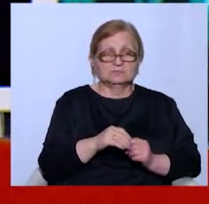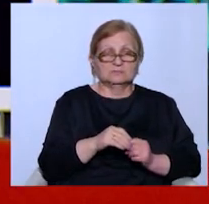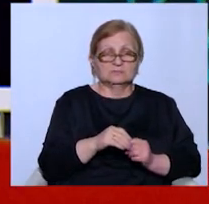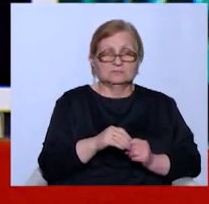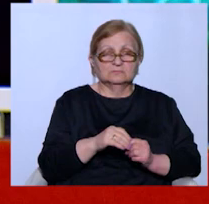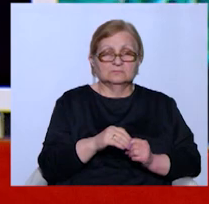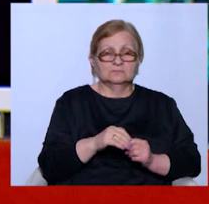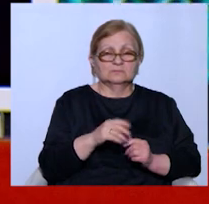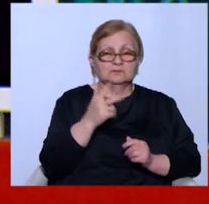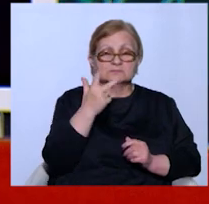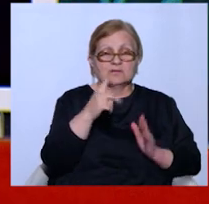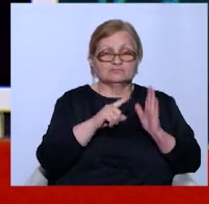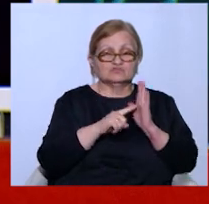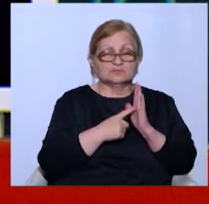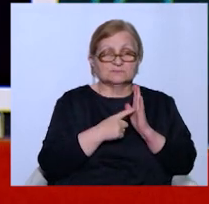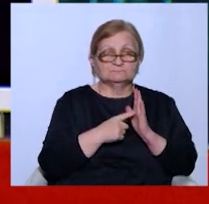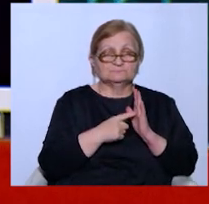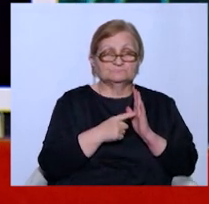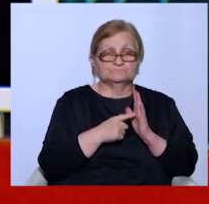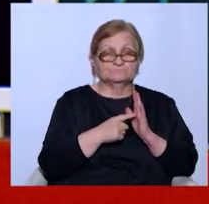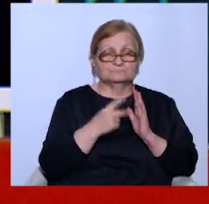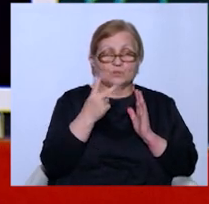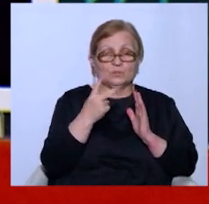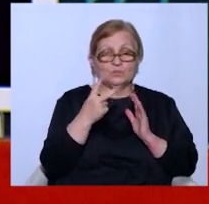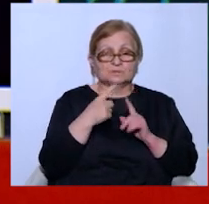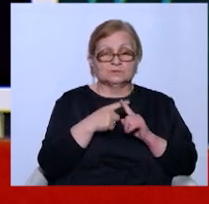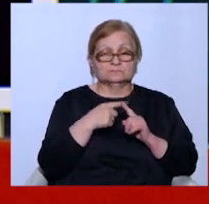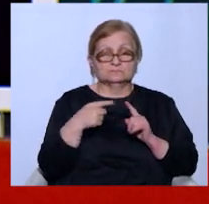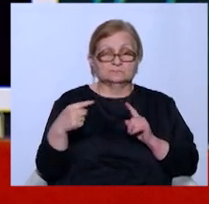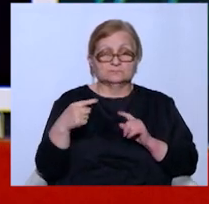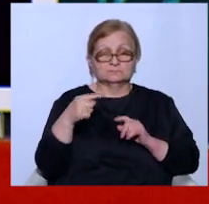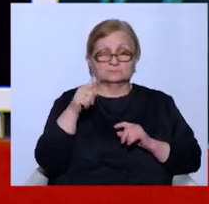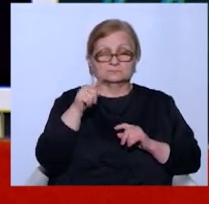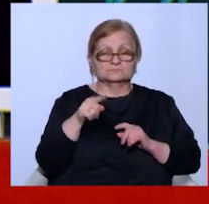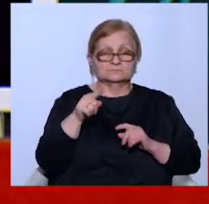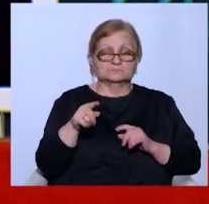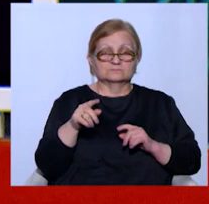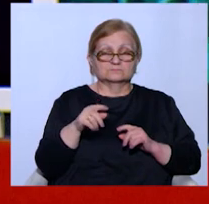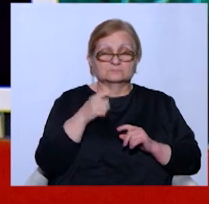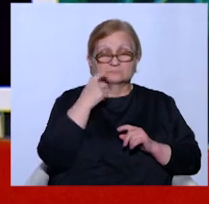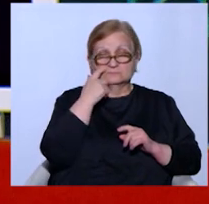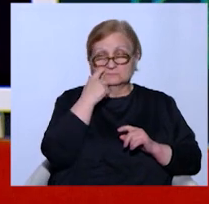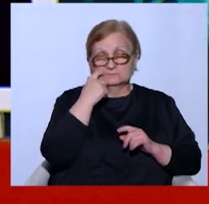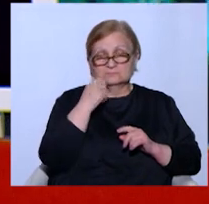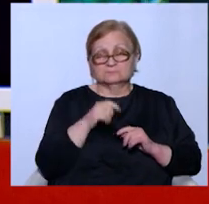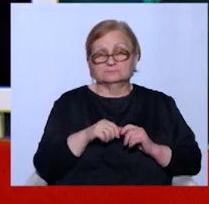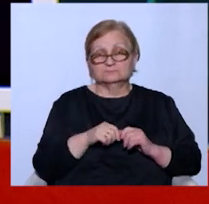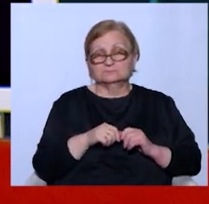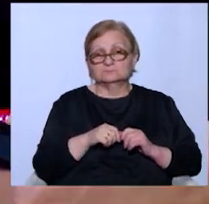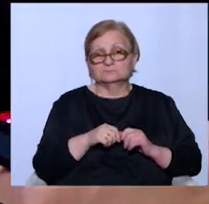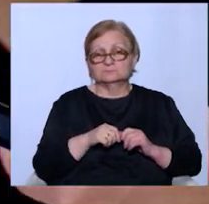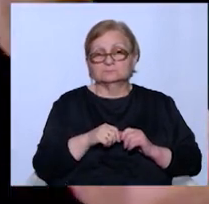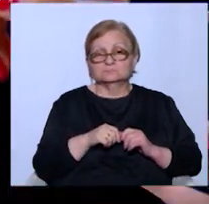მექნება 3 ჯერ 2x მინუს 1000, ანუ უმცირესად ჯერადი არის 3 ამ ორი